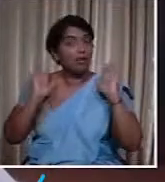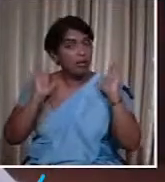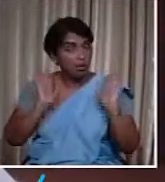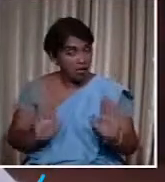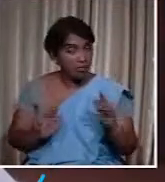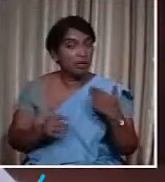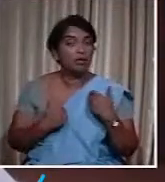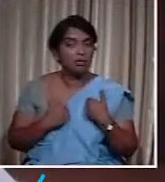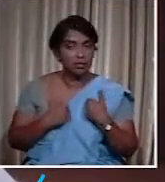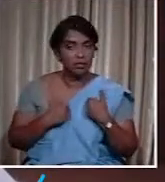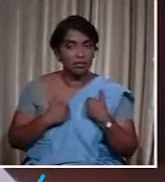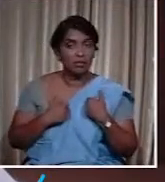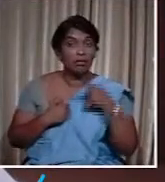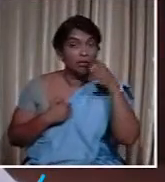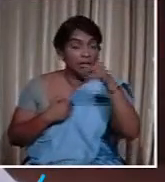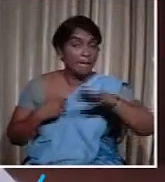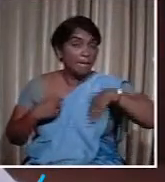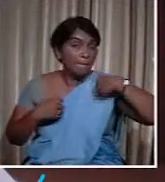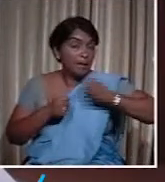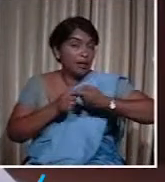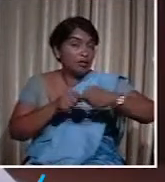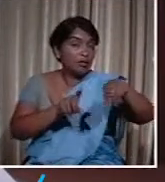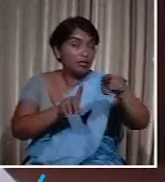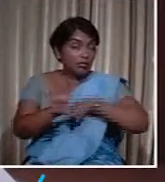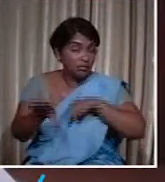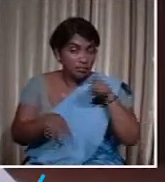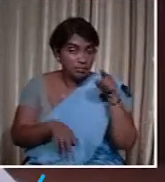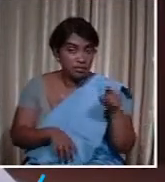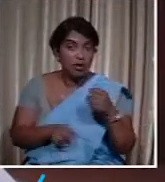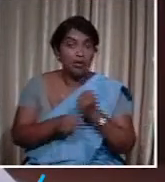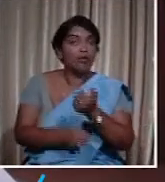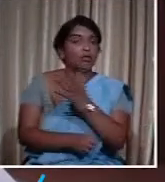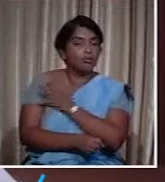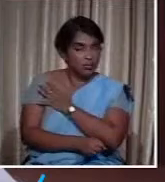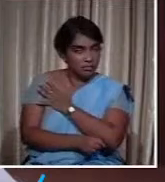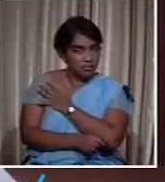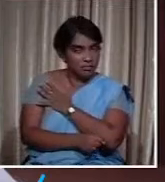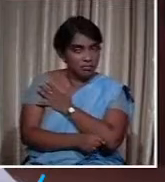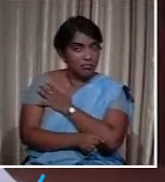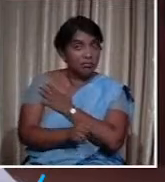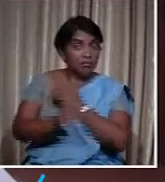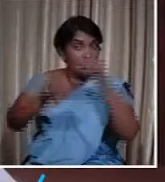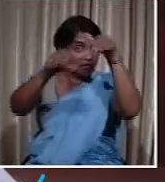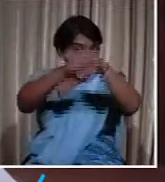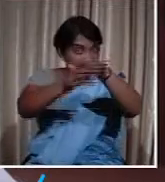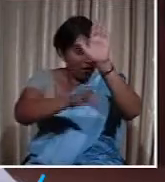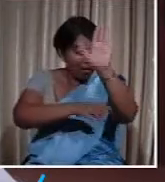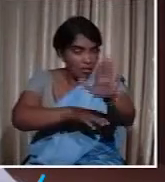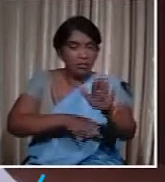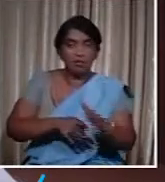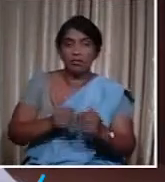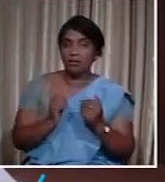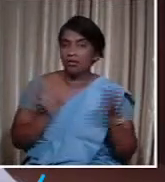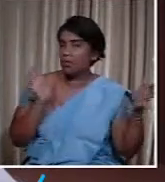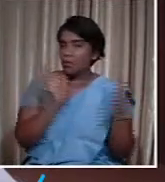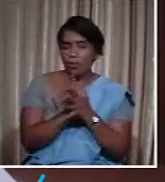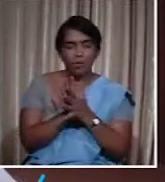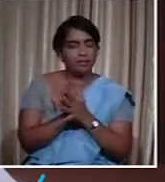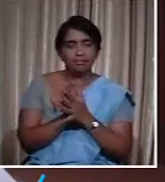කතානායකතුමනි මේට මූලික වගකීම්තා වන ගෝඨාභය රාජපක්ෂ මුලසුනේ තබාගෙන ගොඩනගන